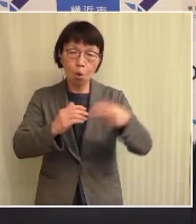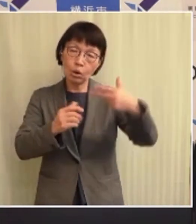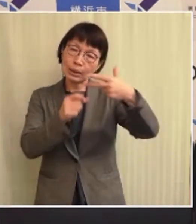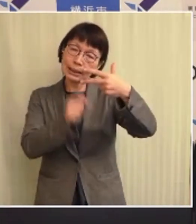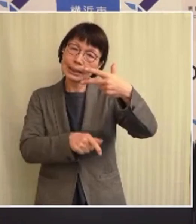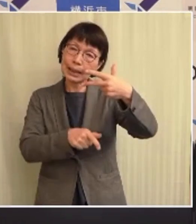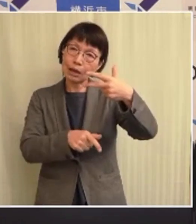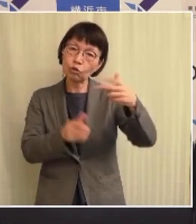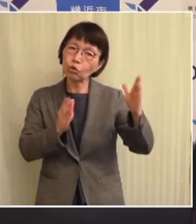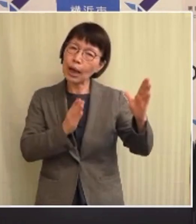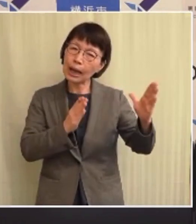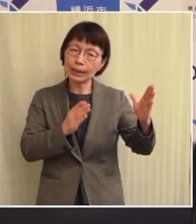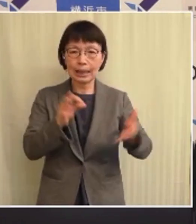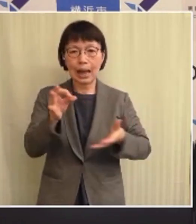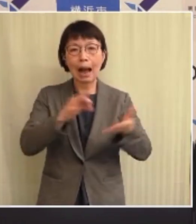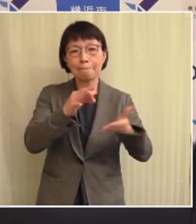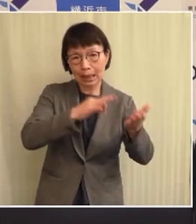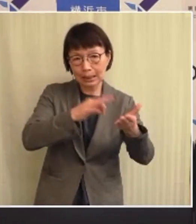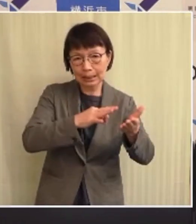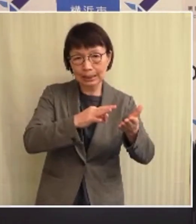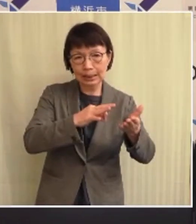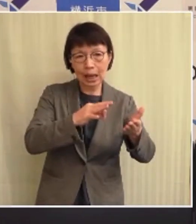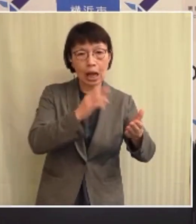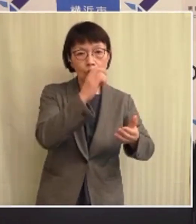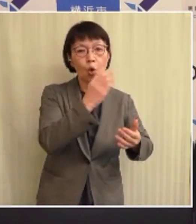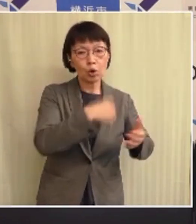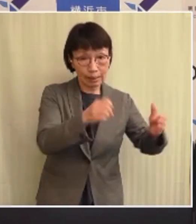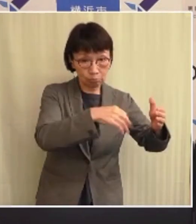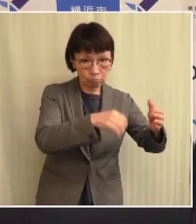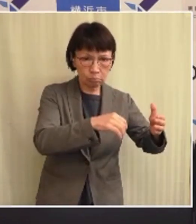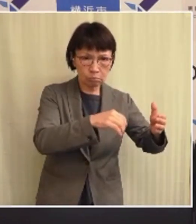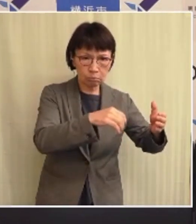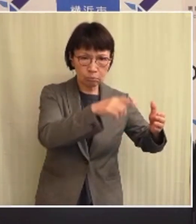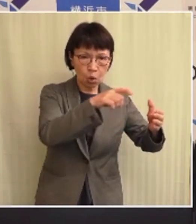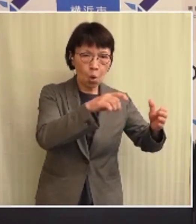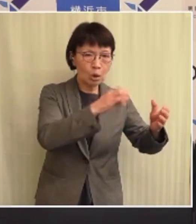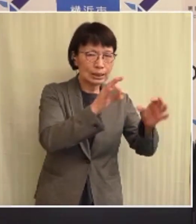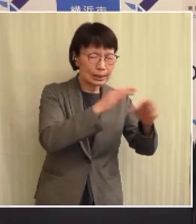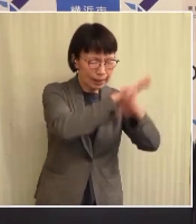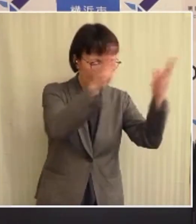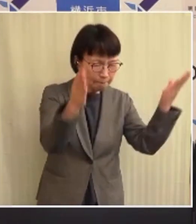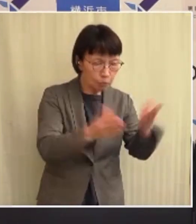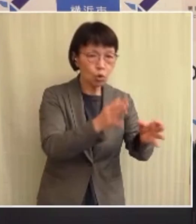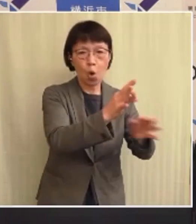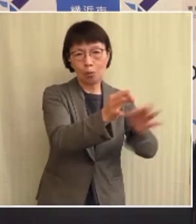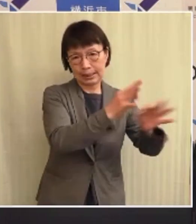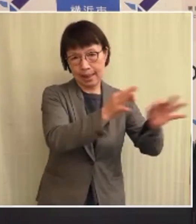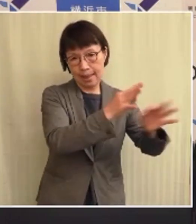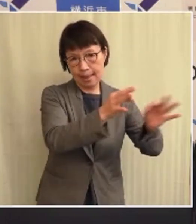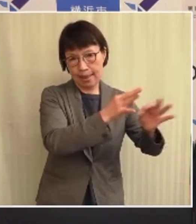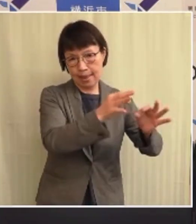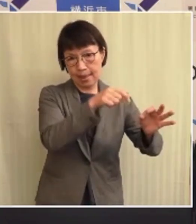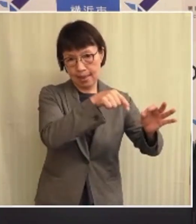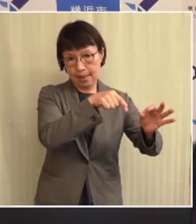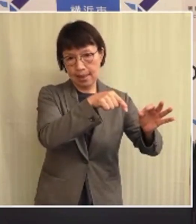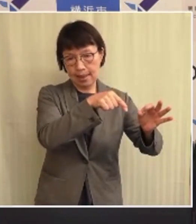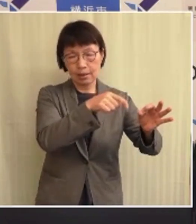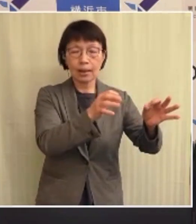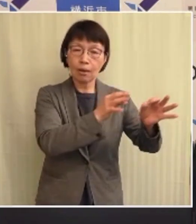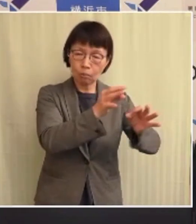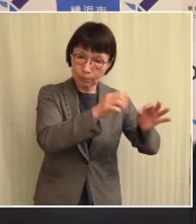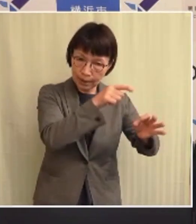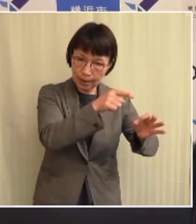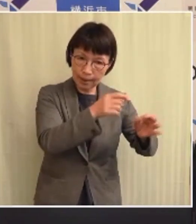鉄ローゼンさんの全、51店舗市内に26店舗ございますが、この相鉄ローゼンさんの店